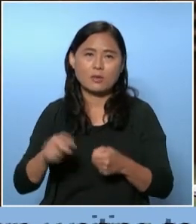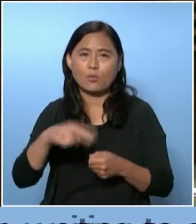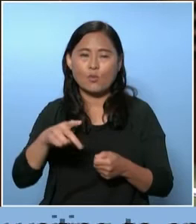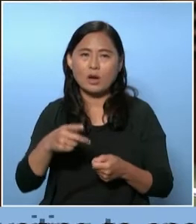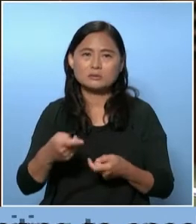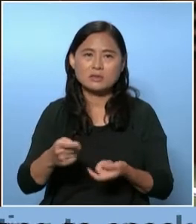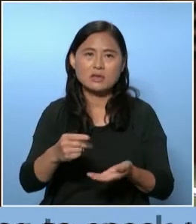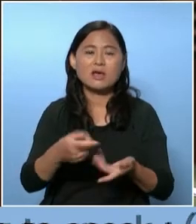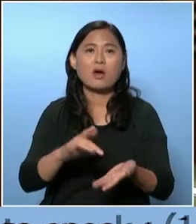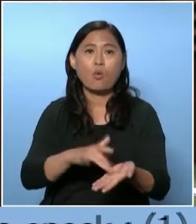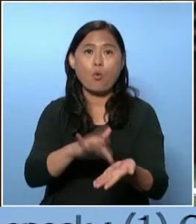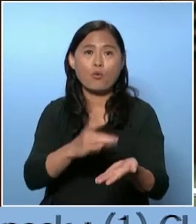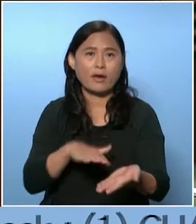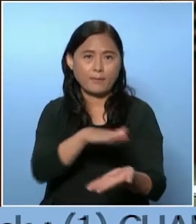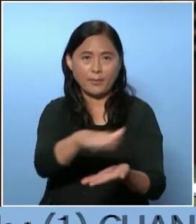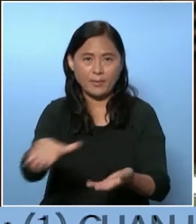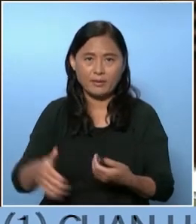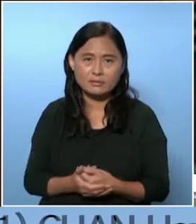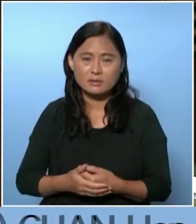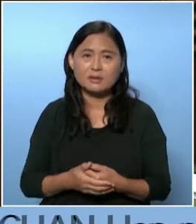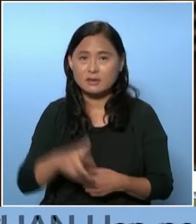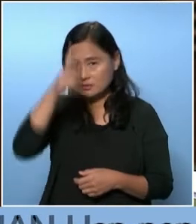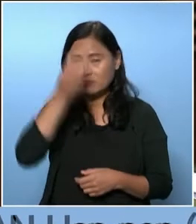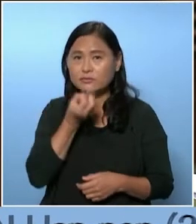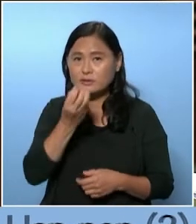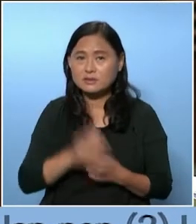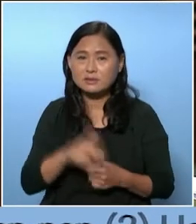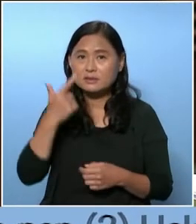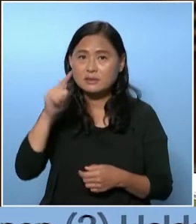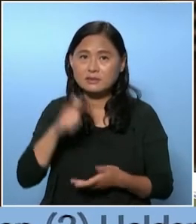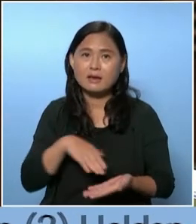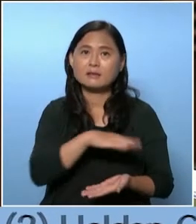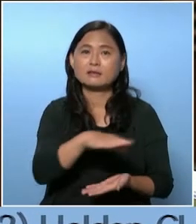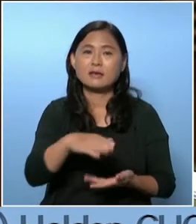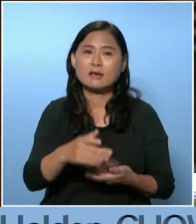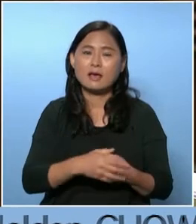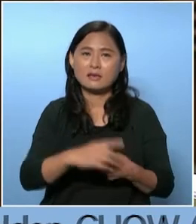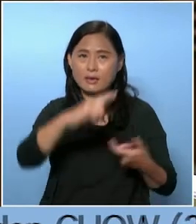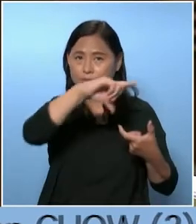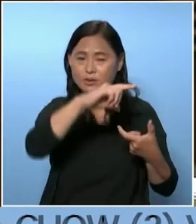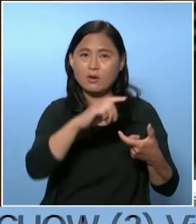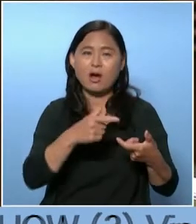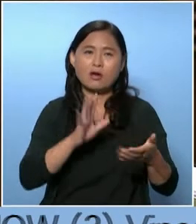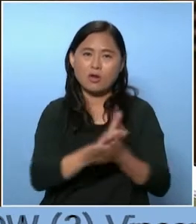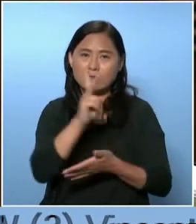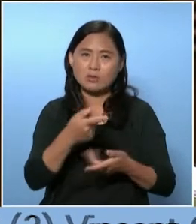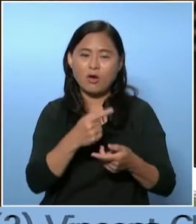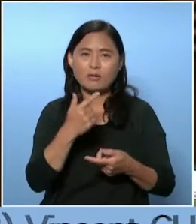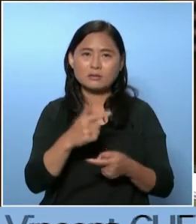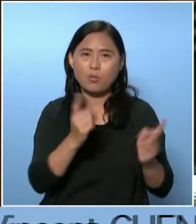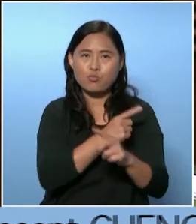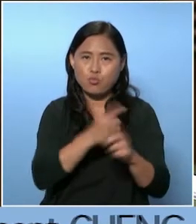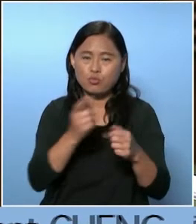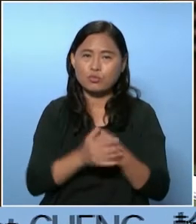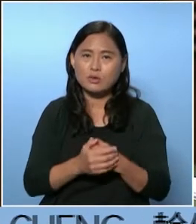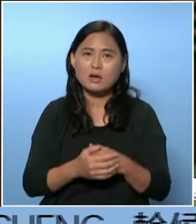位。據政府建議，新的停車收費錶將會在兩年內分階段安裝，而大